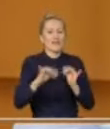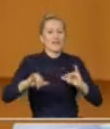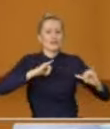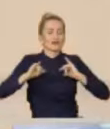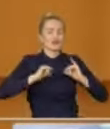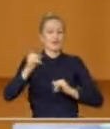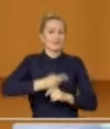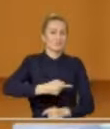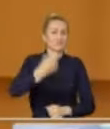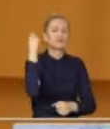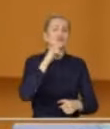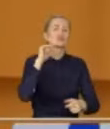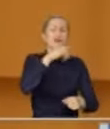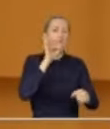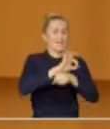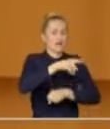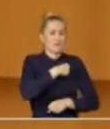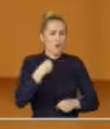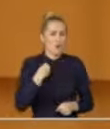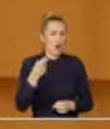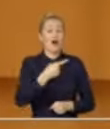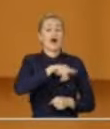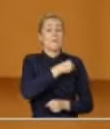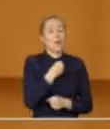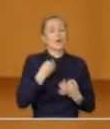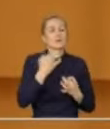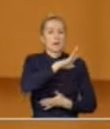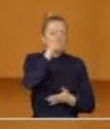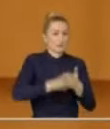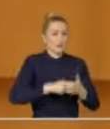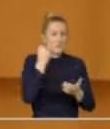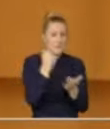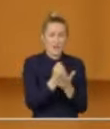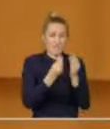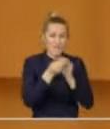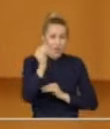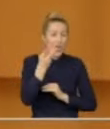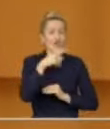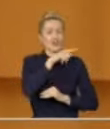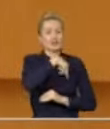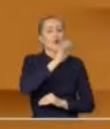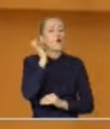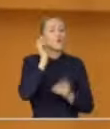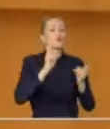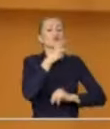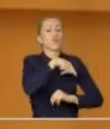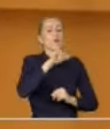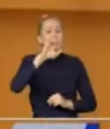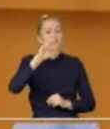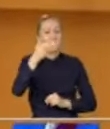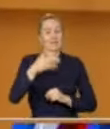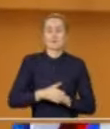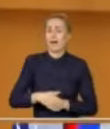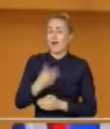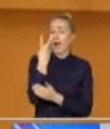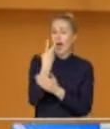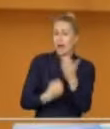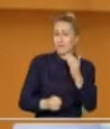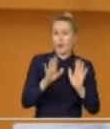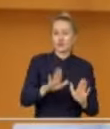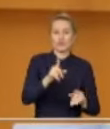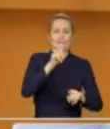na kobiety. Dzisiaj Polki mają bardziej ograniczone prawa niż kobiety w Iranie. Aborcja to